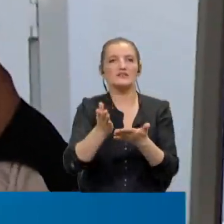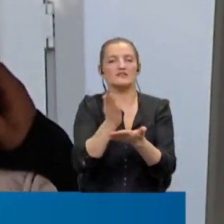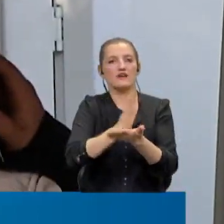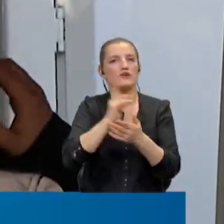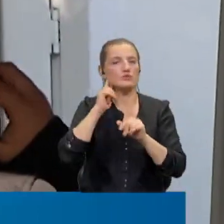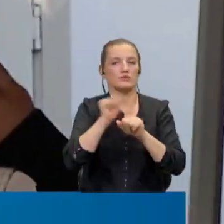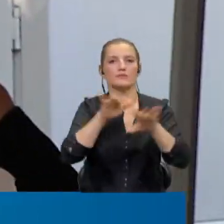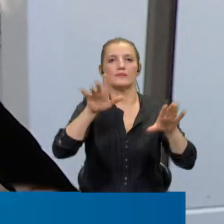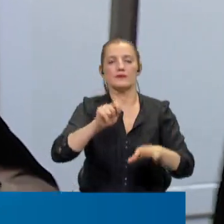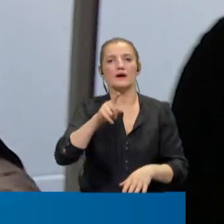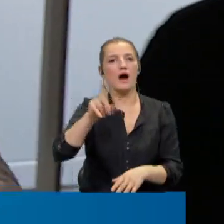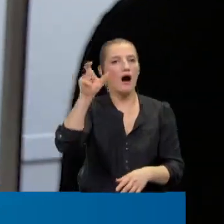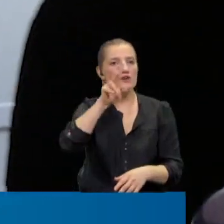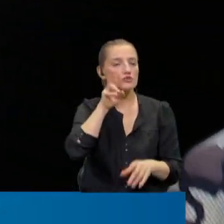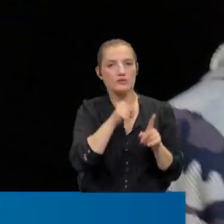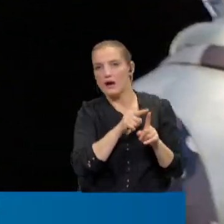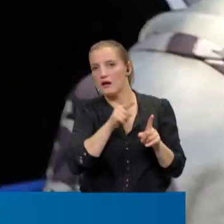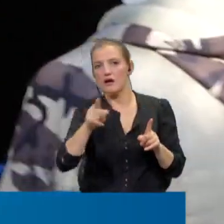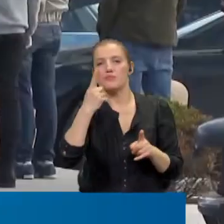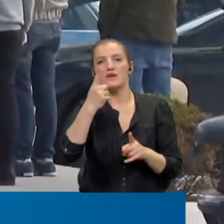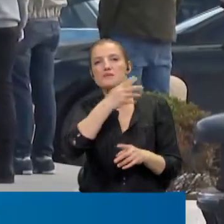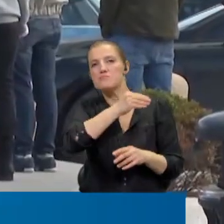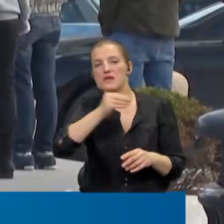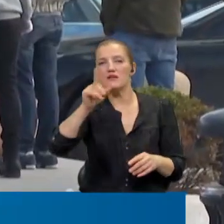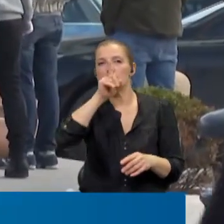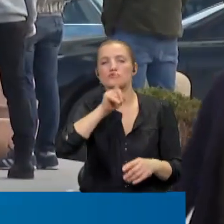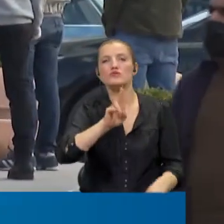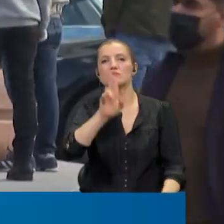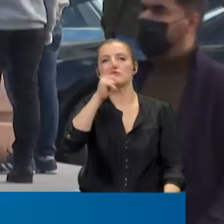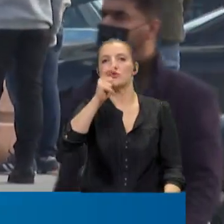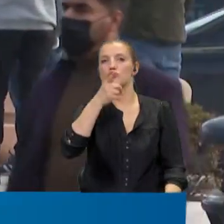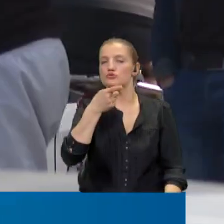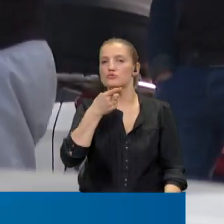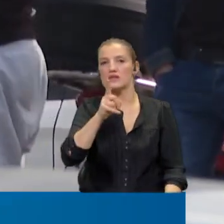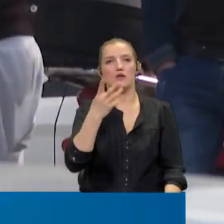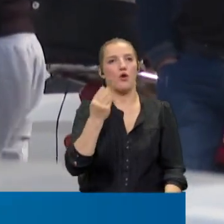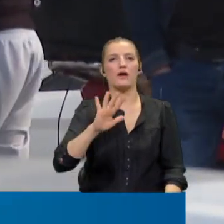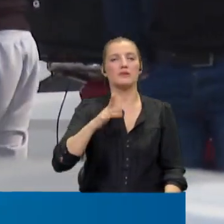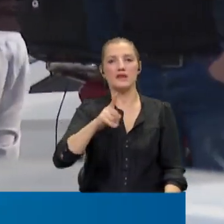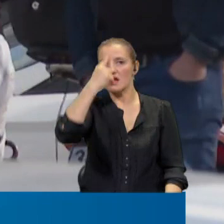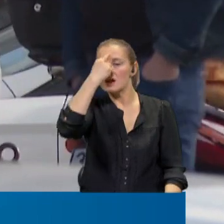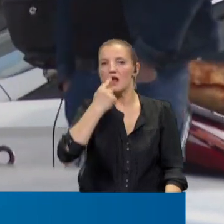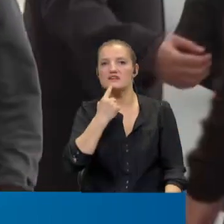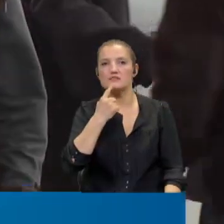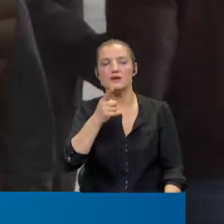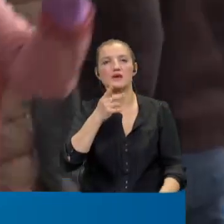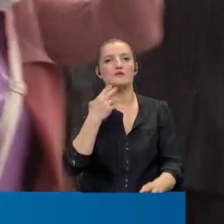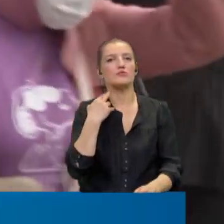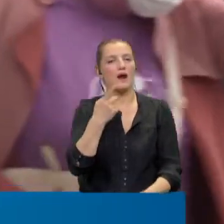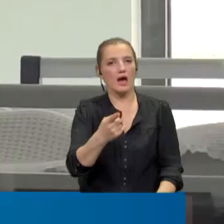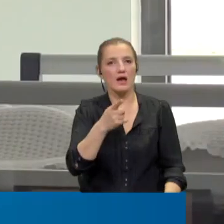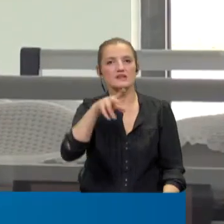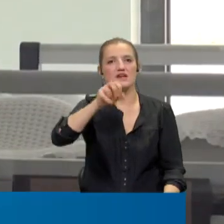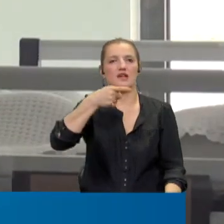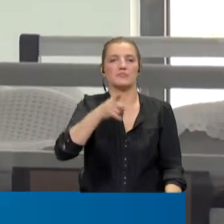sayfasından duyuruldu ay sonuna doğru vaka sayısı 1 milyon 179 bile çıkabilir resmi rakamlar öngörüsü ise